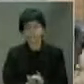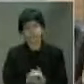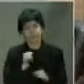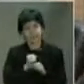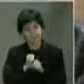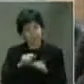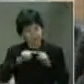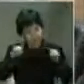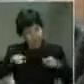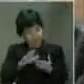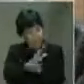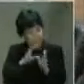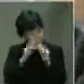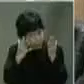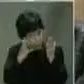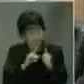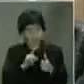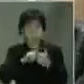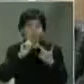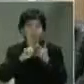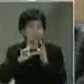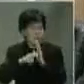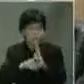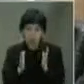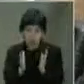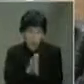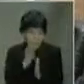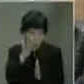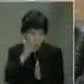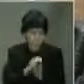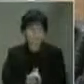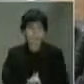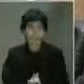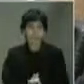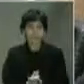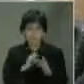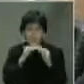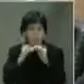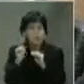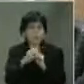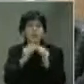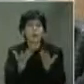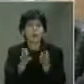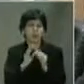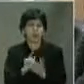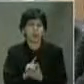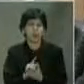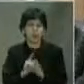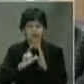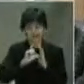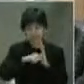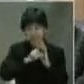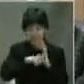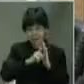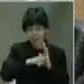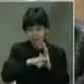ารประชุมครม. 2. เลขาไม่อยู่ด้วยประชุมอะไรอ่ะเลขาธิ